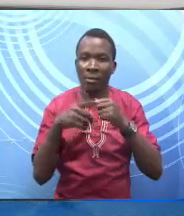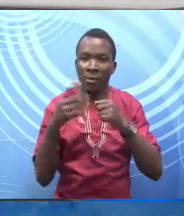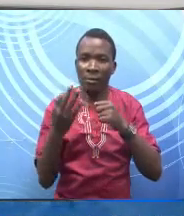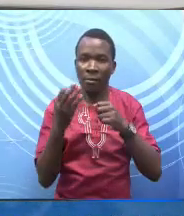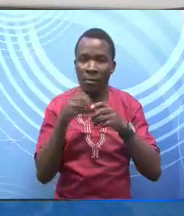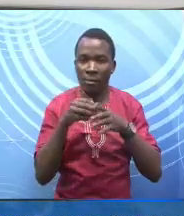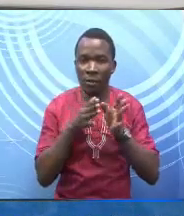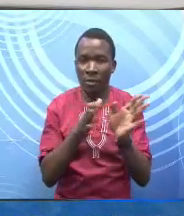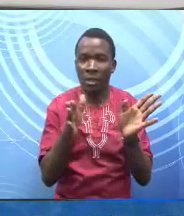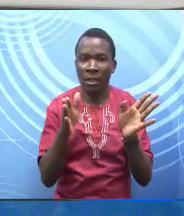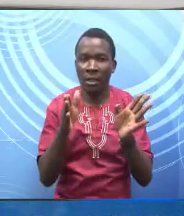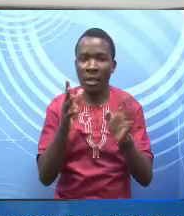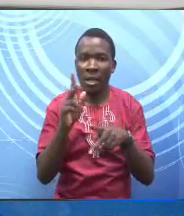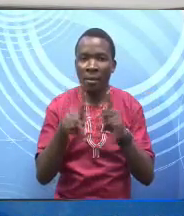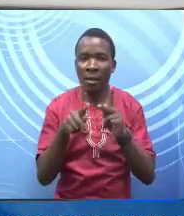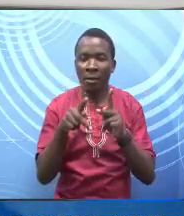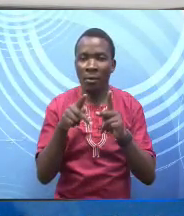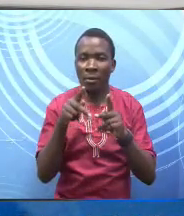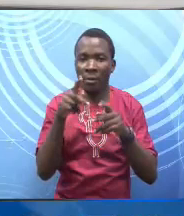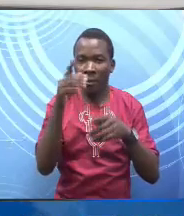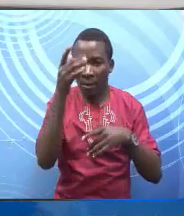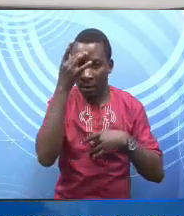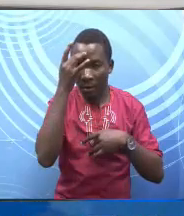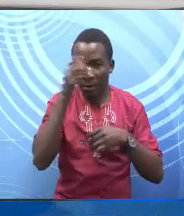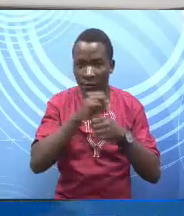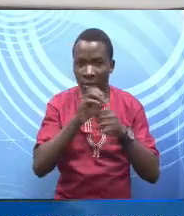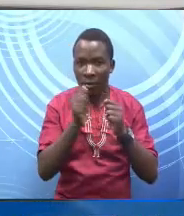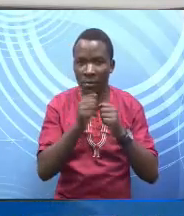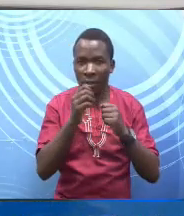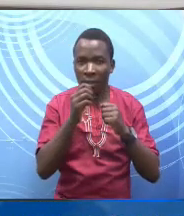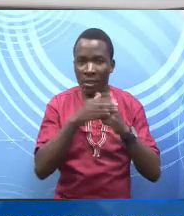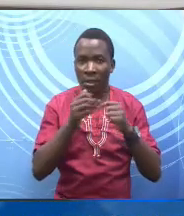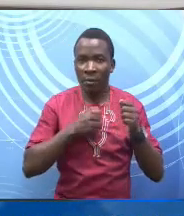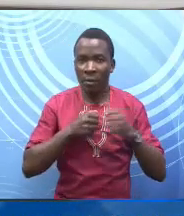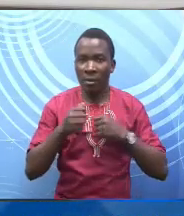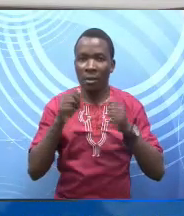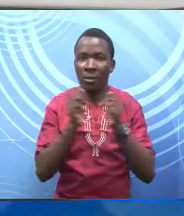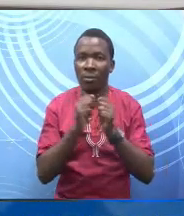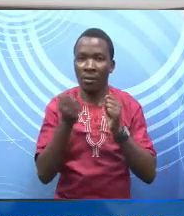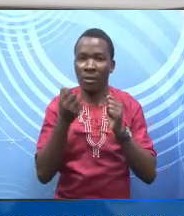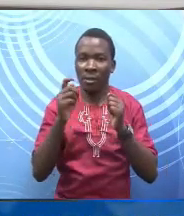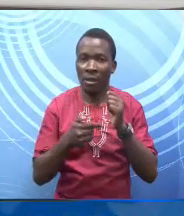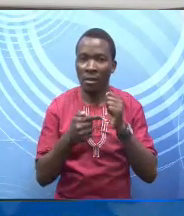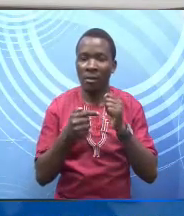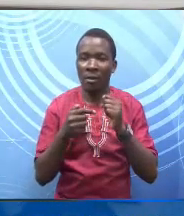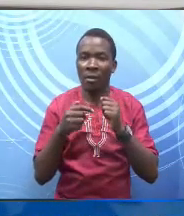4,663. Muri rusange abantu bamaze kwandura icyorezo cya COVID-19 mu Rwanda baragera ku